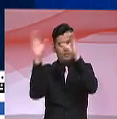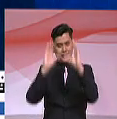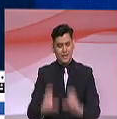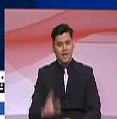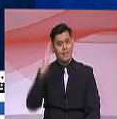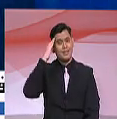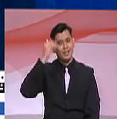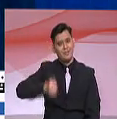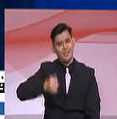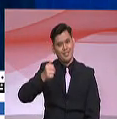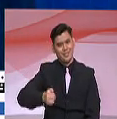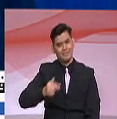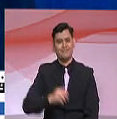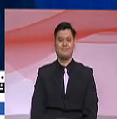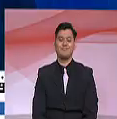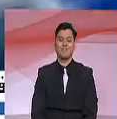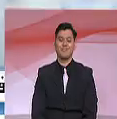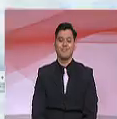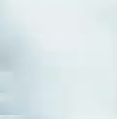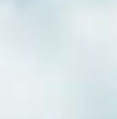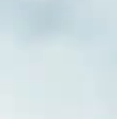Marziah. Assalamualaikum dan salam sejahtera.